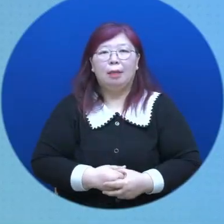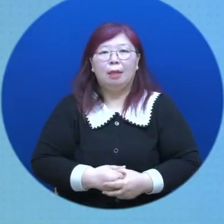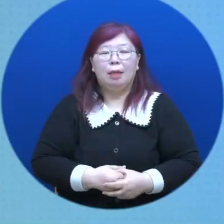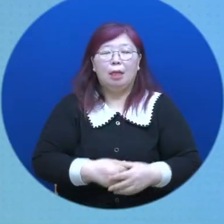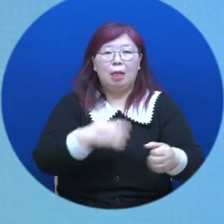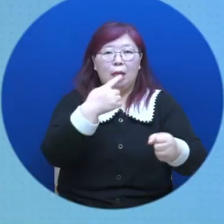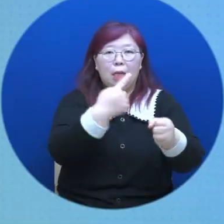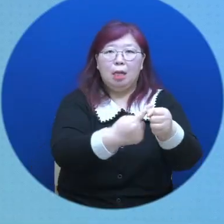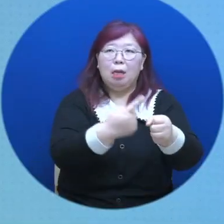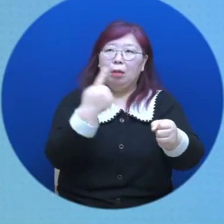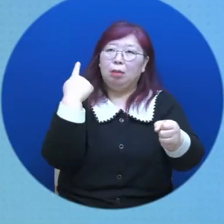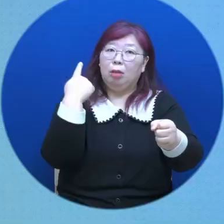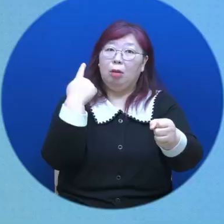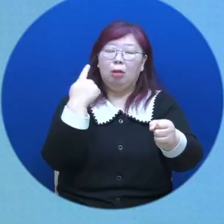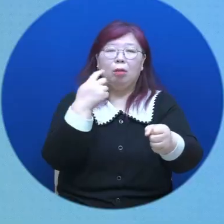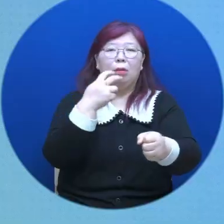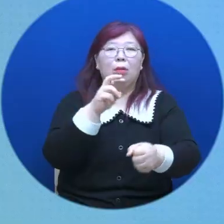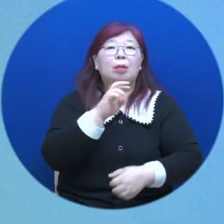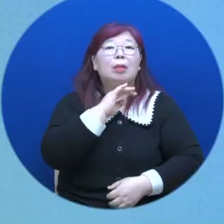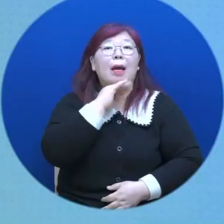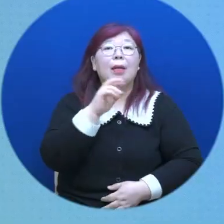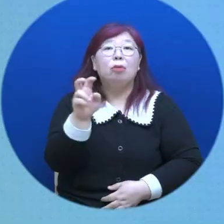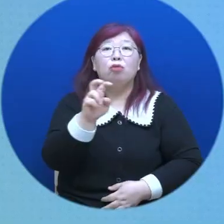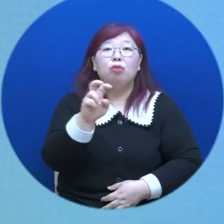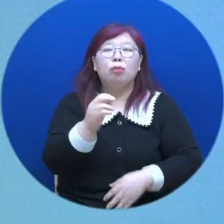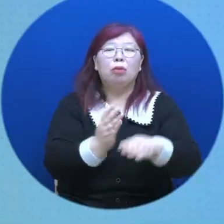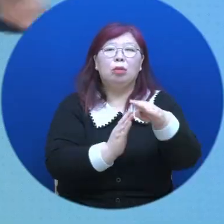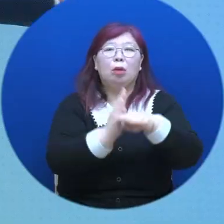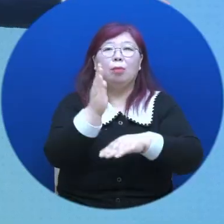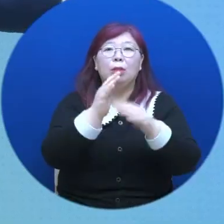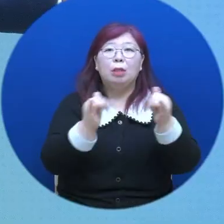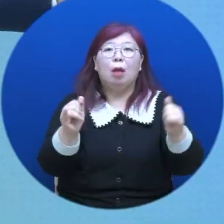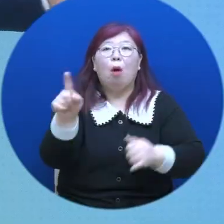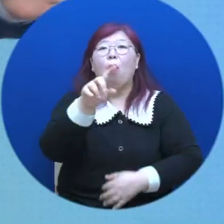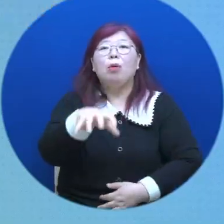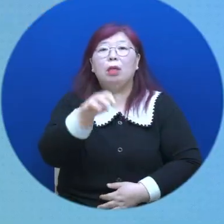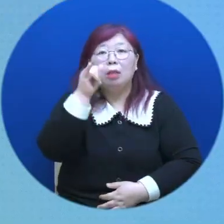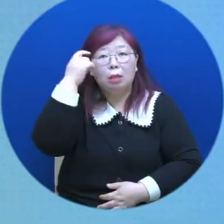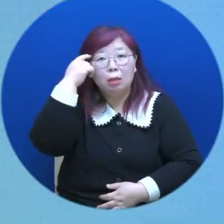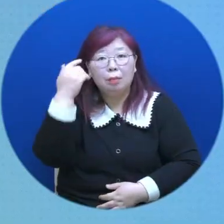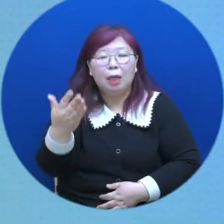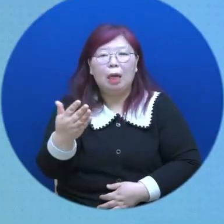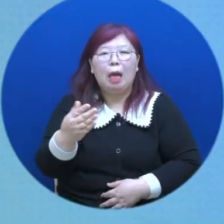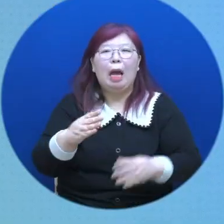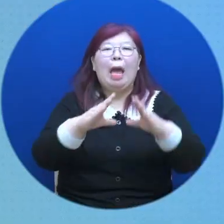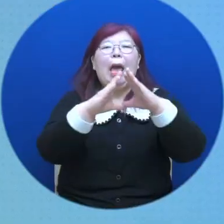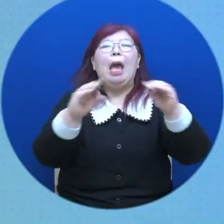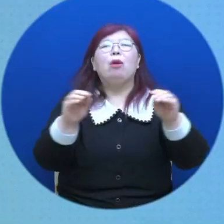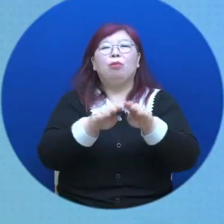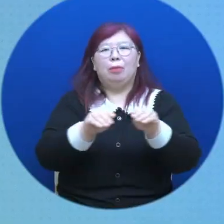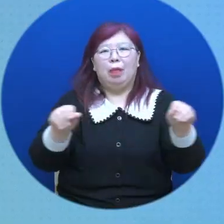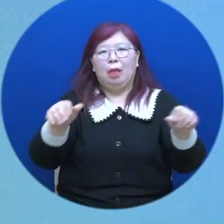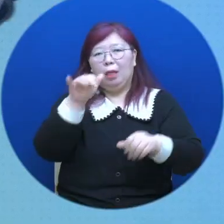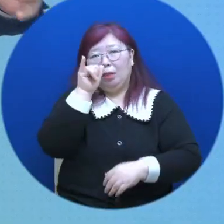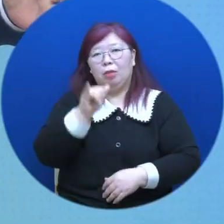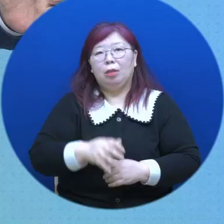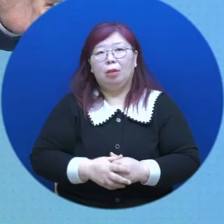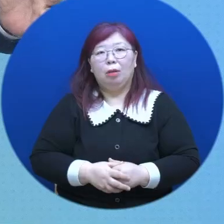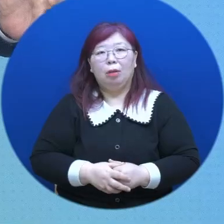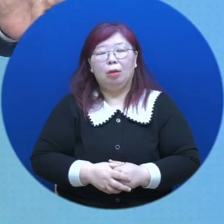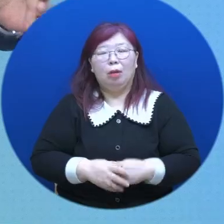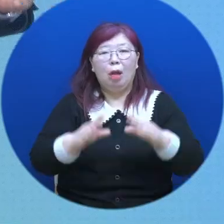1년 전 20살 이상 되는 남자들 어디에 있었다? 애굽에 있었다.